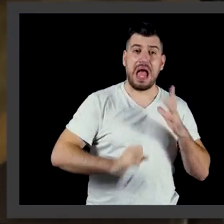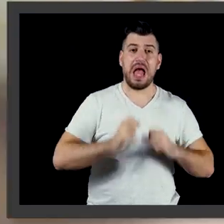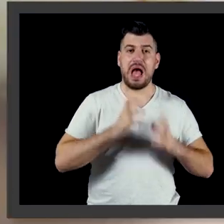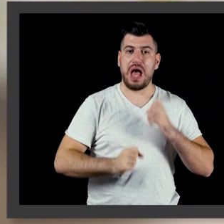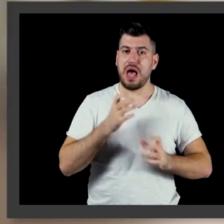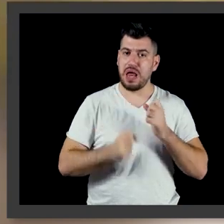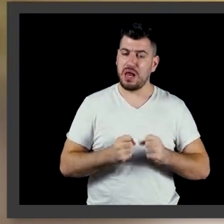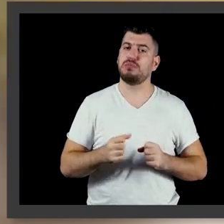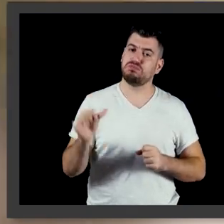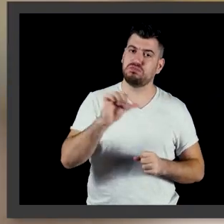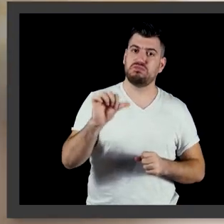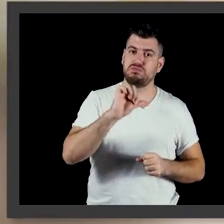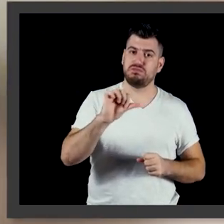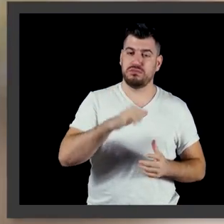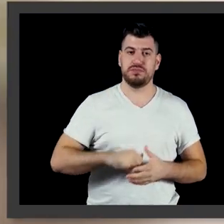δόσεις.